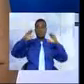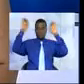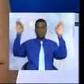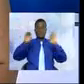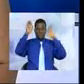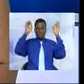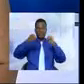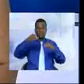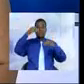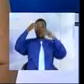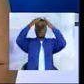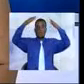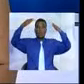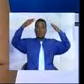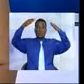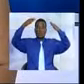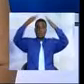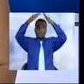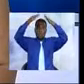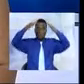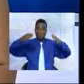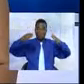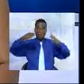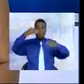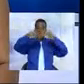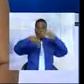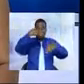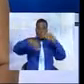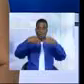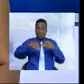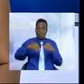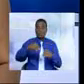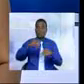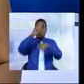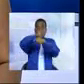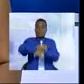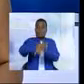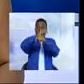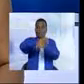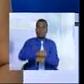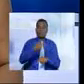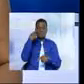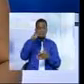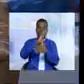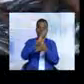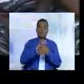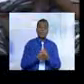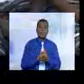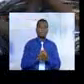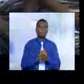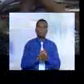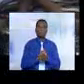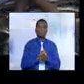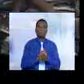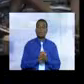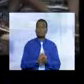une instance traditionnelle qui règle les conflits et les différends en pays baoulé. Awa Touré pour plus de détails.